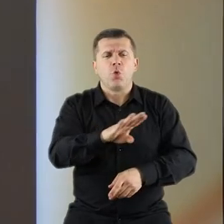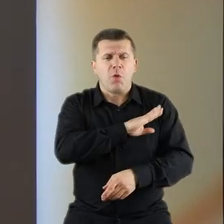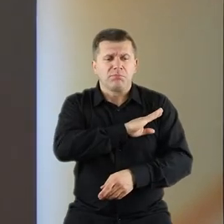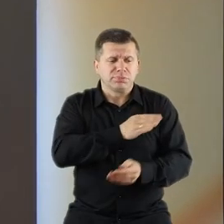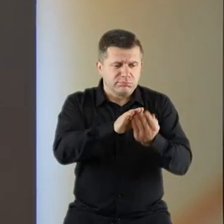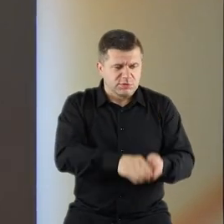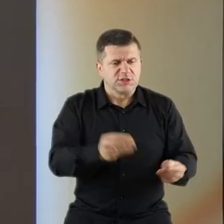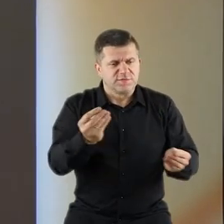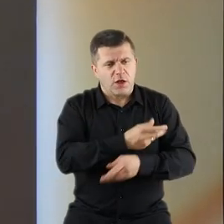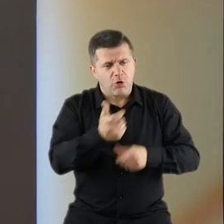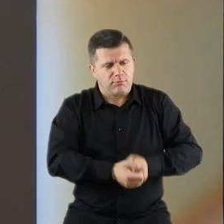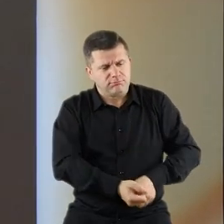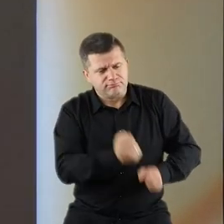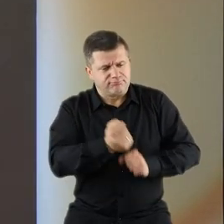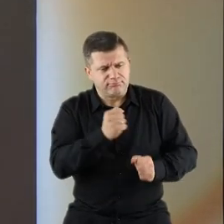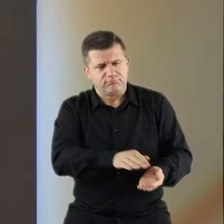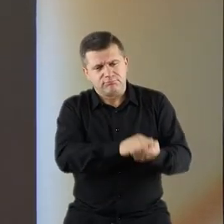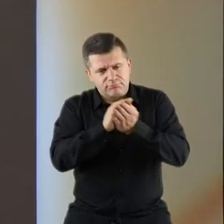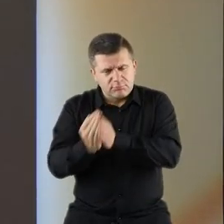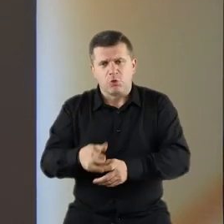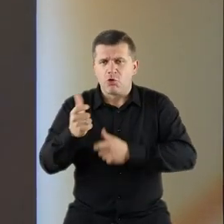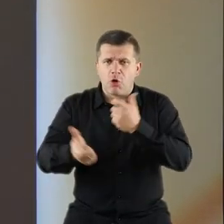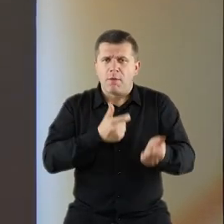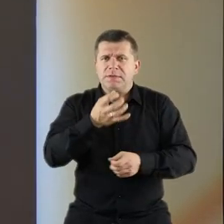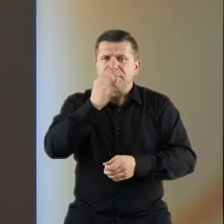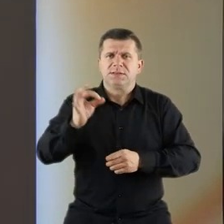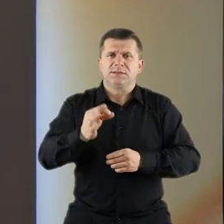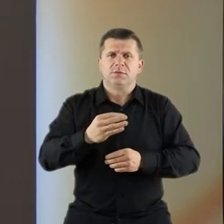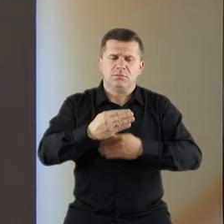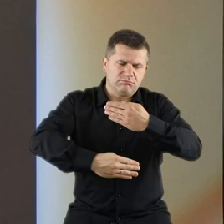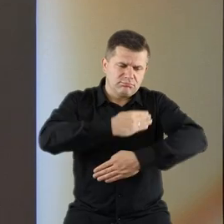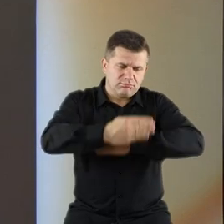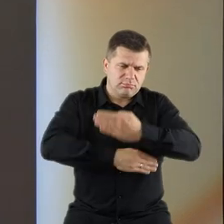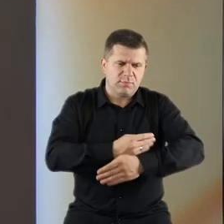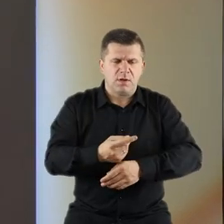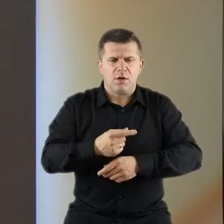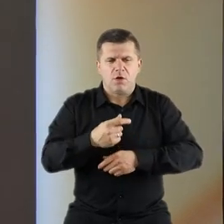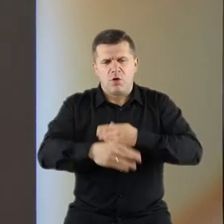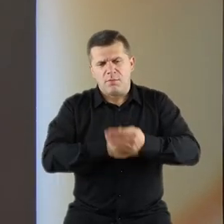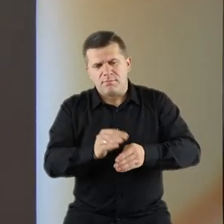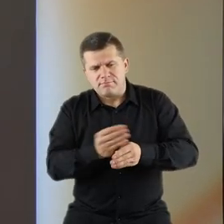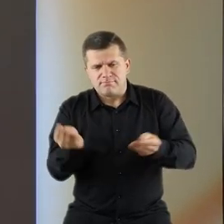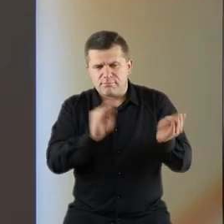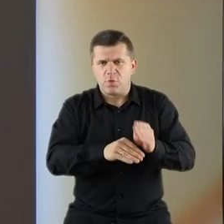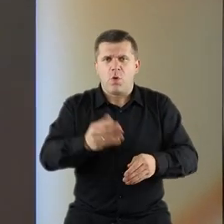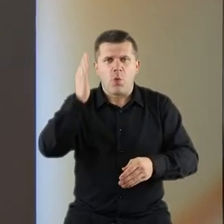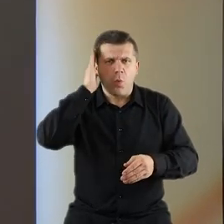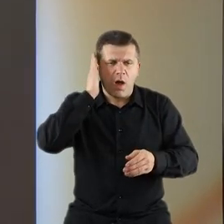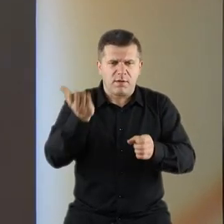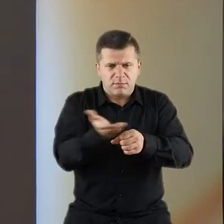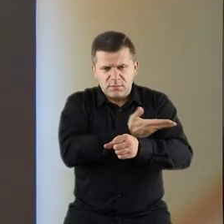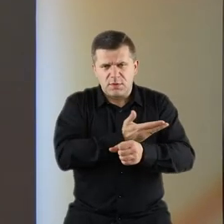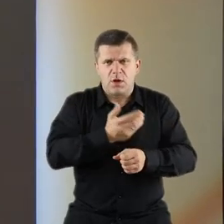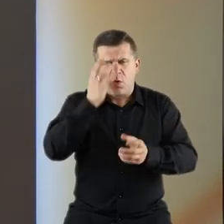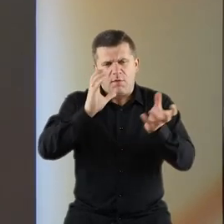nieboszczyków że tak powiem z grobów przebija No ich osikowym kołem odcinamy